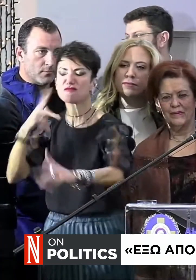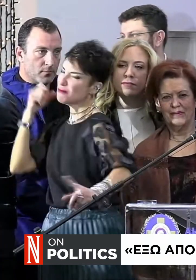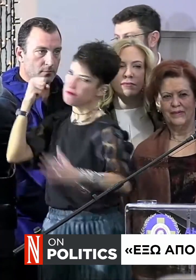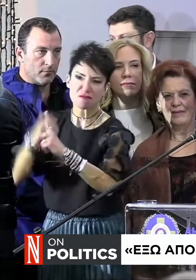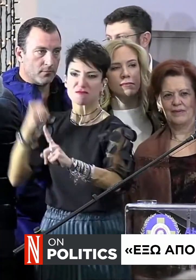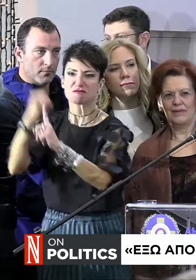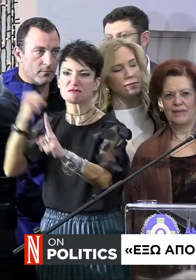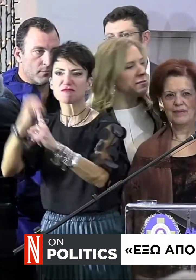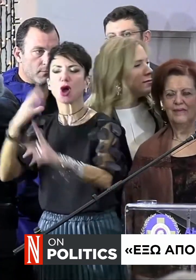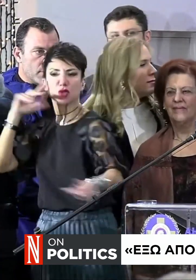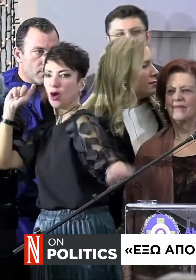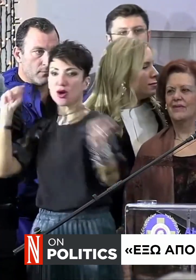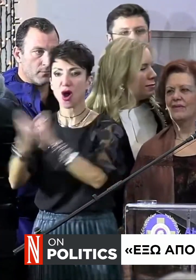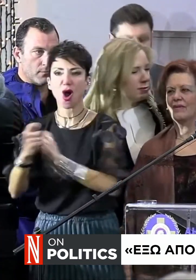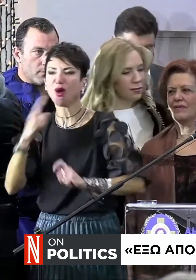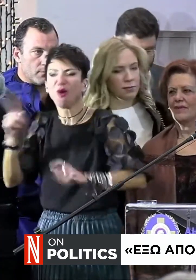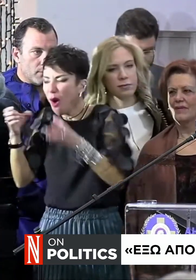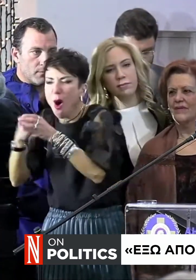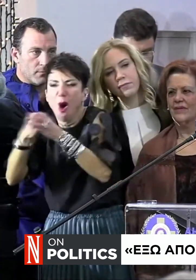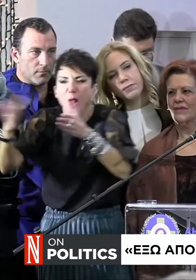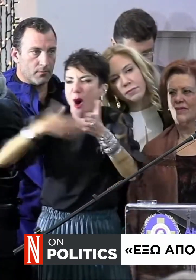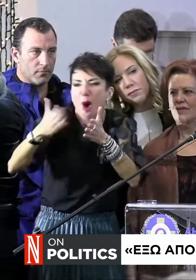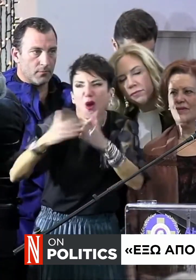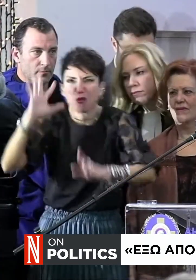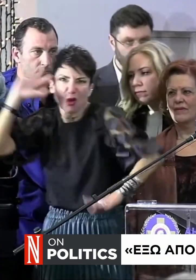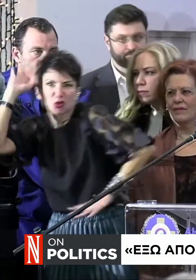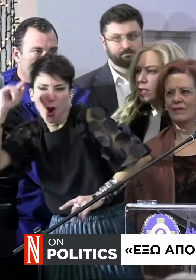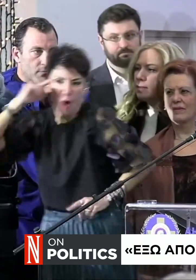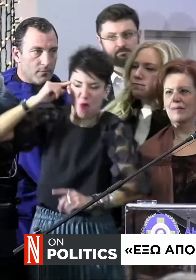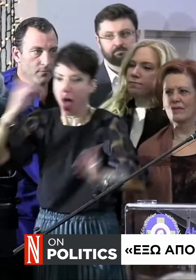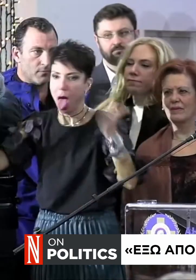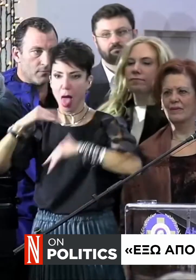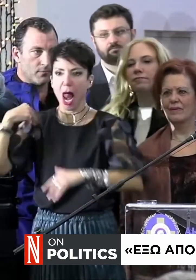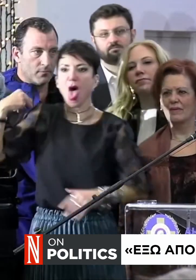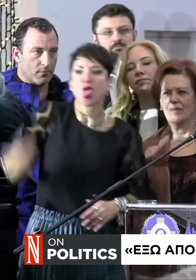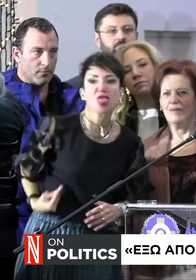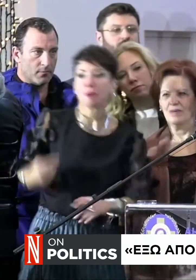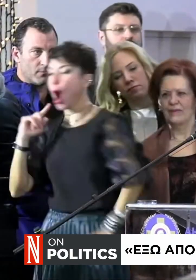αγωνιστούμε όλοι μαζί. Έξω από κόμματα και πολιτικές σκοπιμότητες. Δήμαρχος όλων των Αθηναίων.